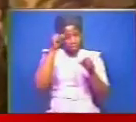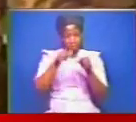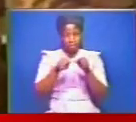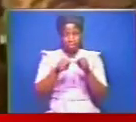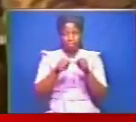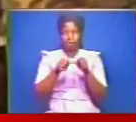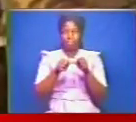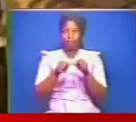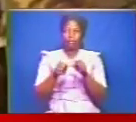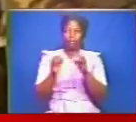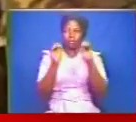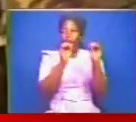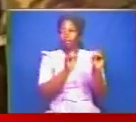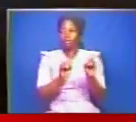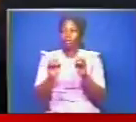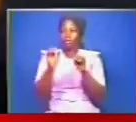Tukumbuke